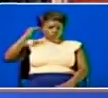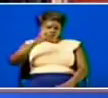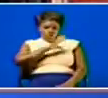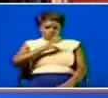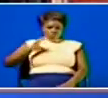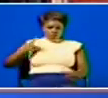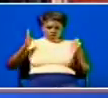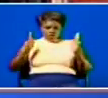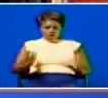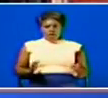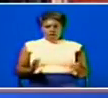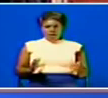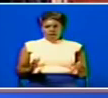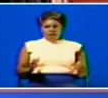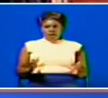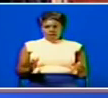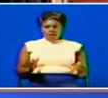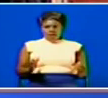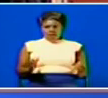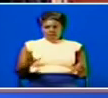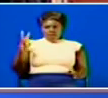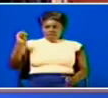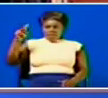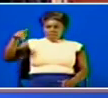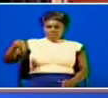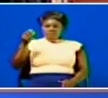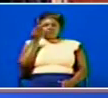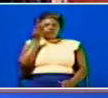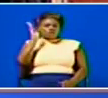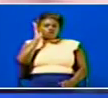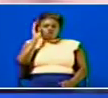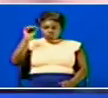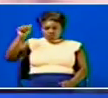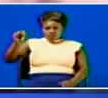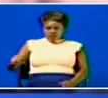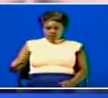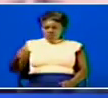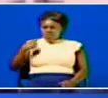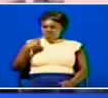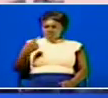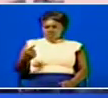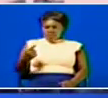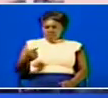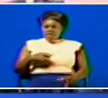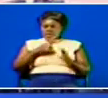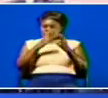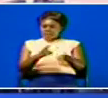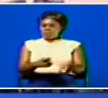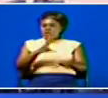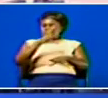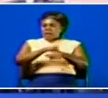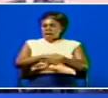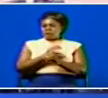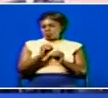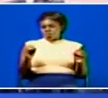eneo la Garbatula Kipchumba Ruto na mbunge wa Isiolo South Kereto Teto, wamesema hawajapokea taarifa za mifugo